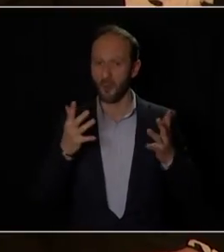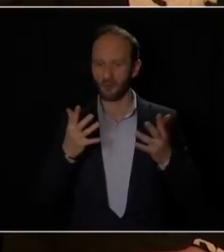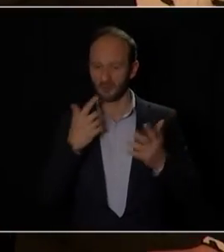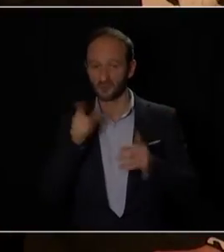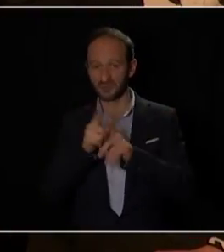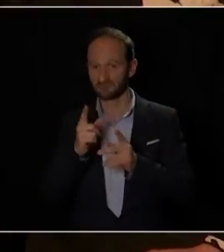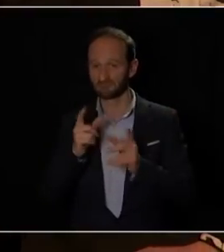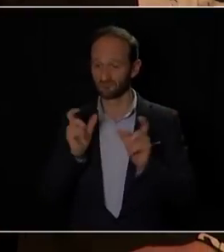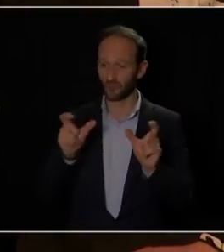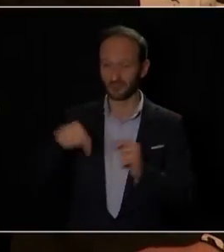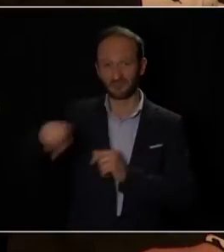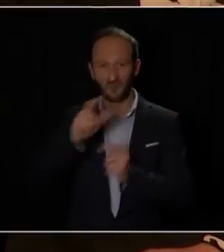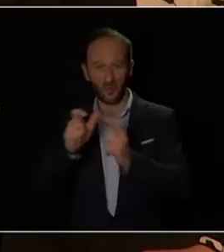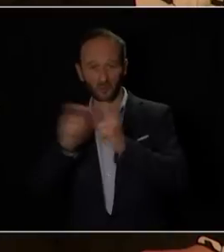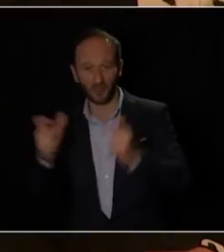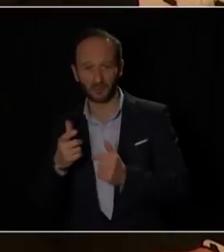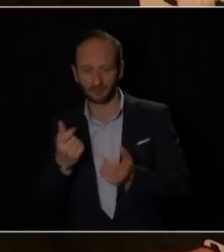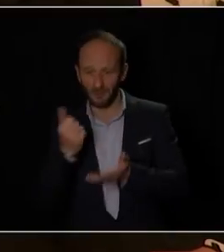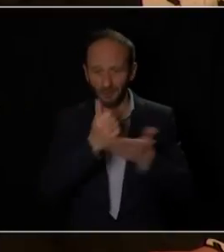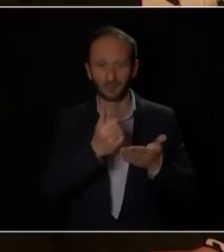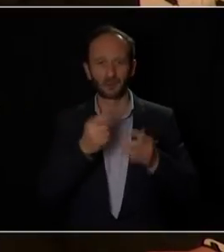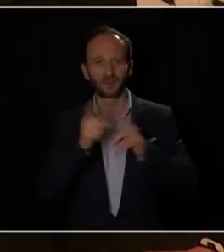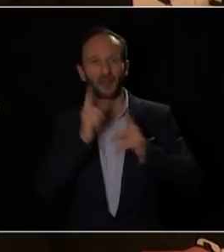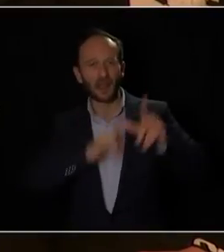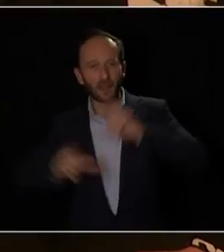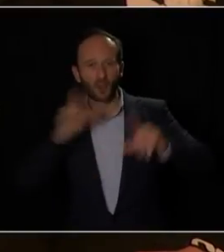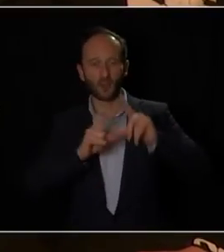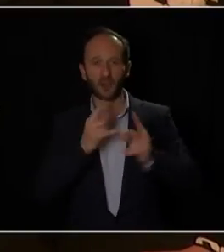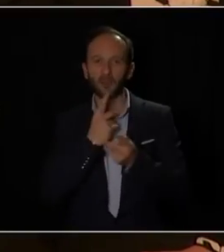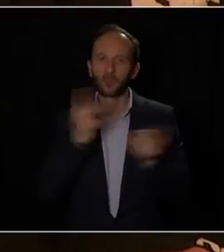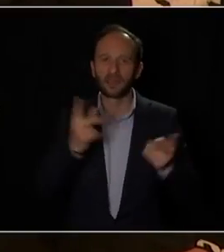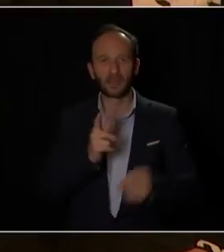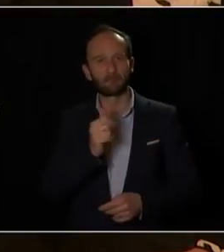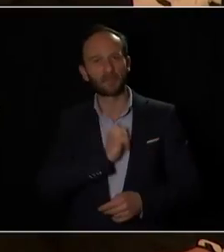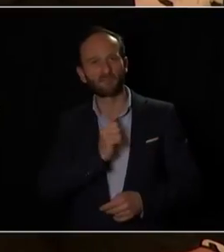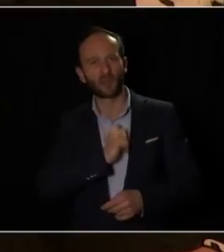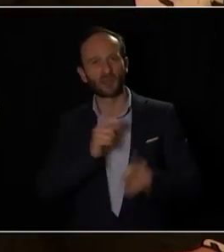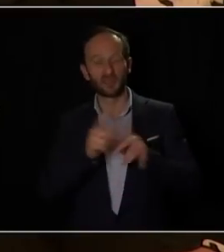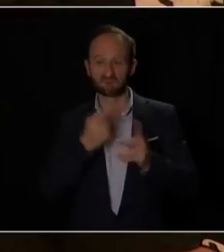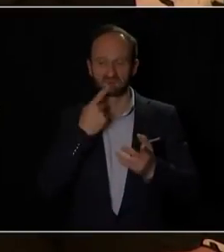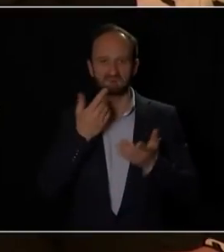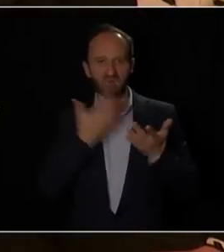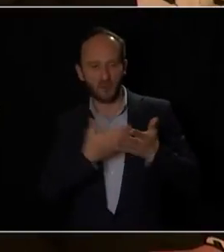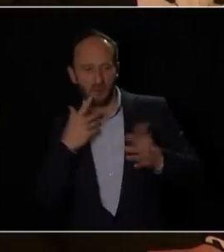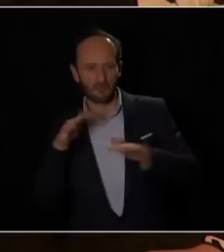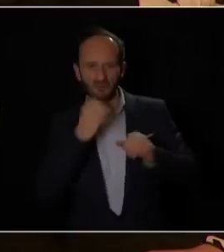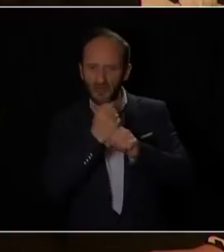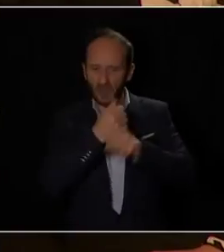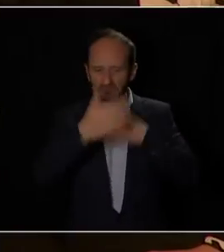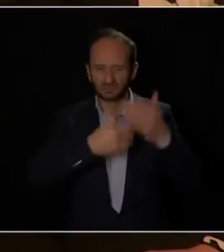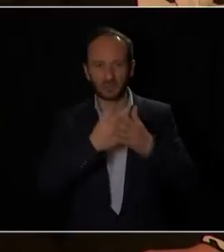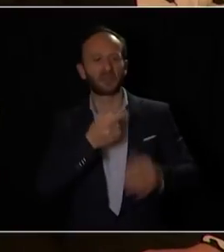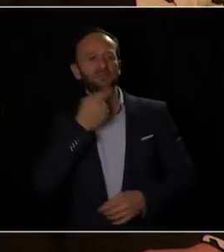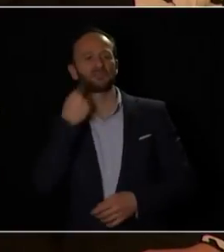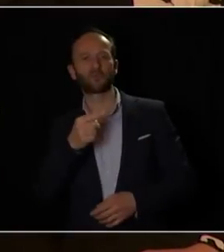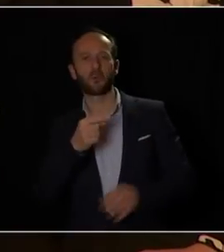entreprises, nos laboratoires publics et privés, que Dijon a acquis la crédibilité nécessaire à ce